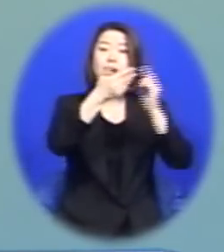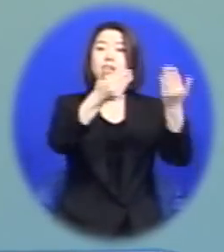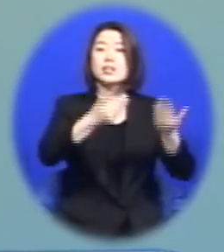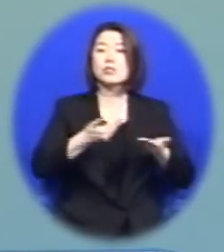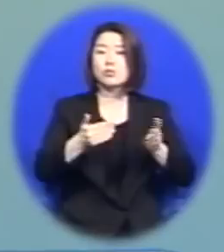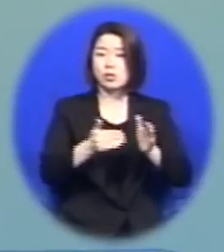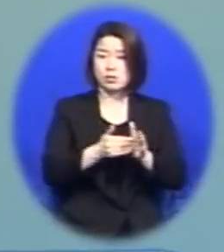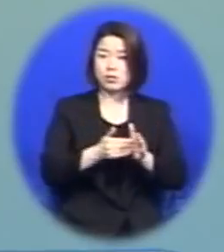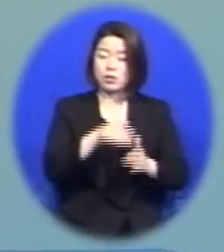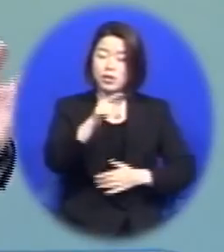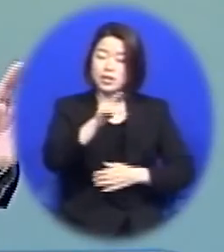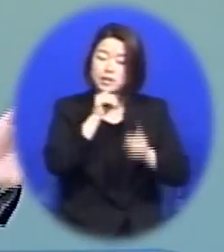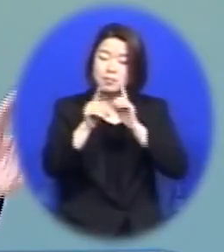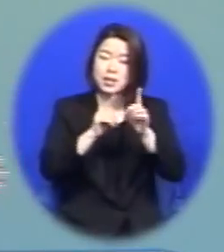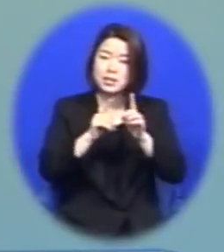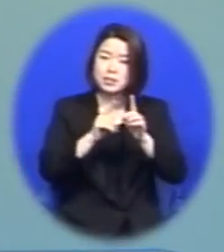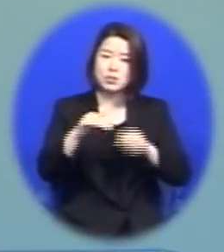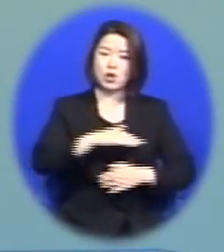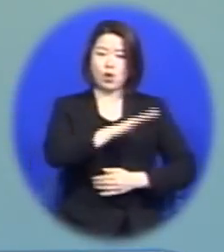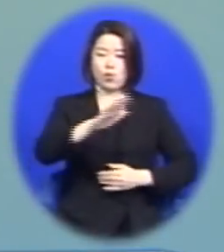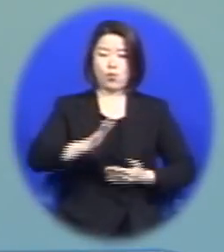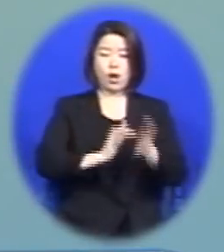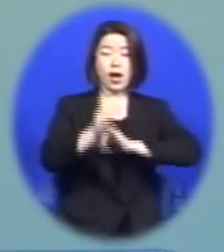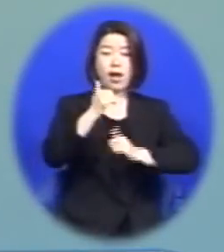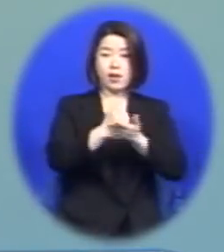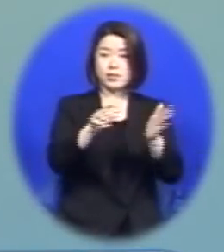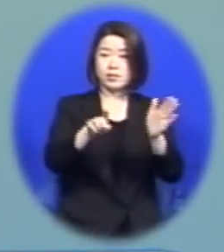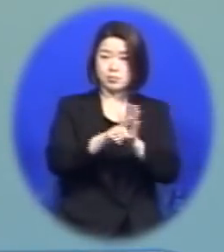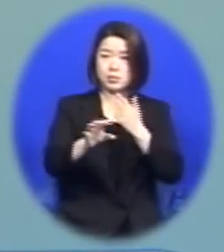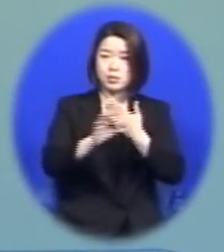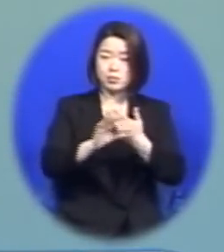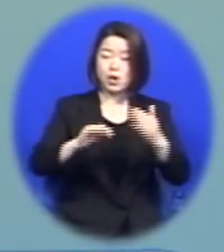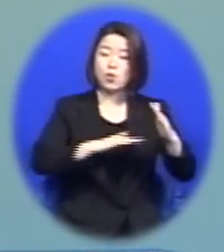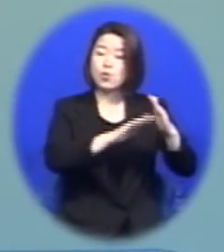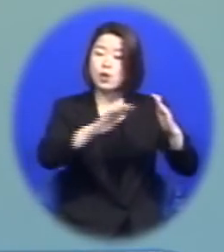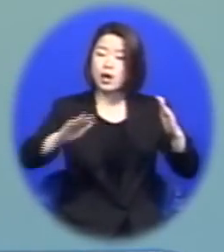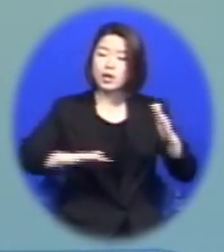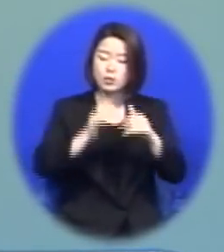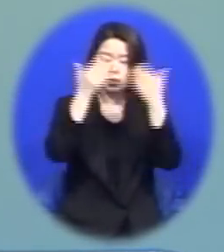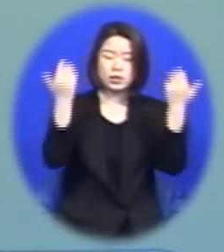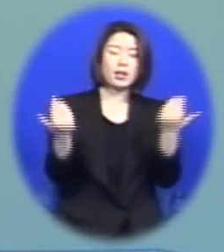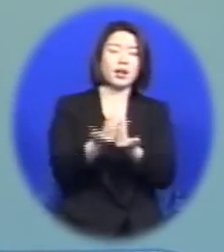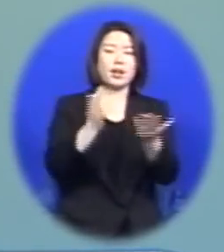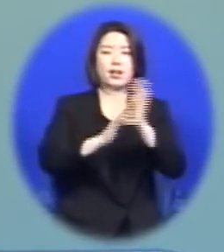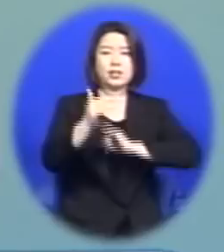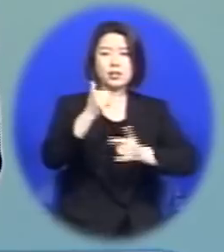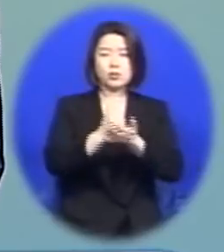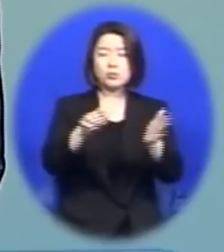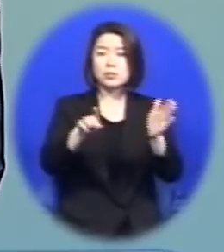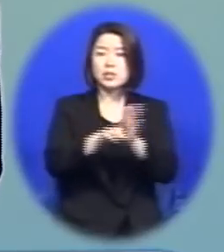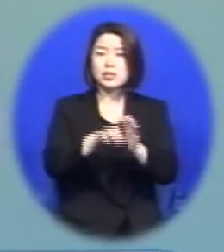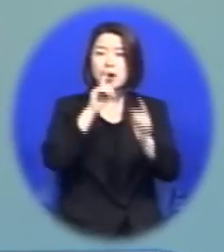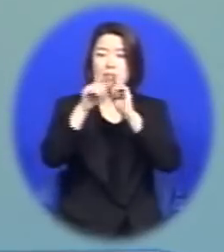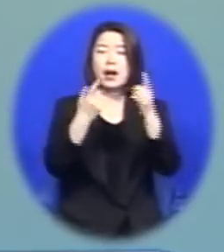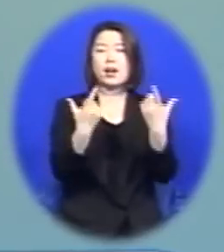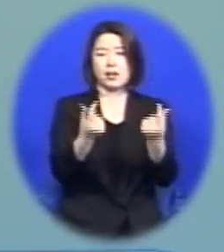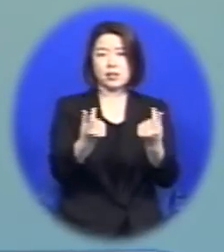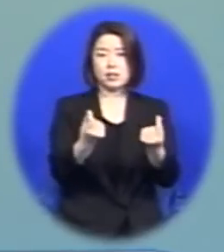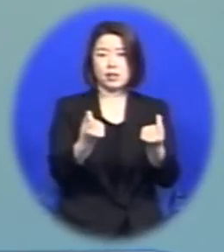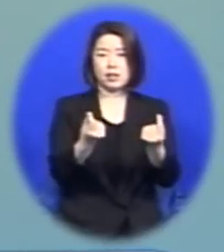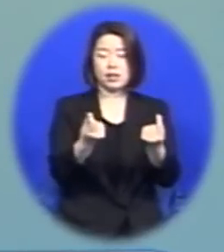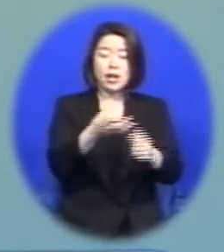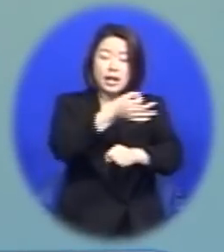우리가 예수를 믿으면 우리 가족들이 다 예수를 믿게 될 것이라는 의미 이기도 합니다 그러나 단순히 온